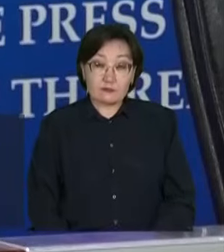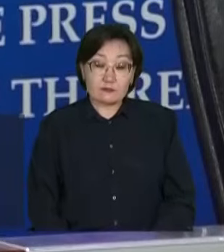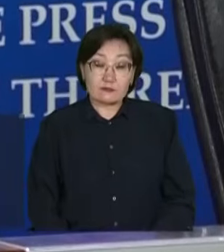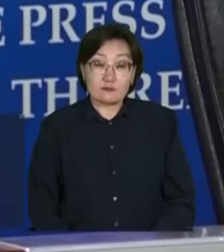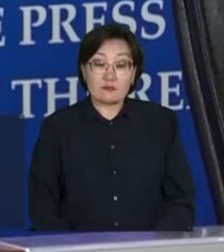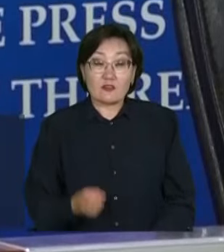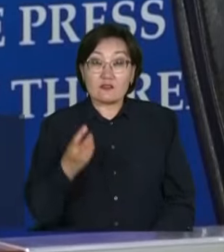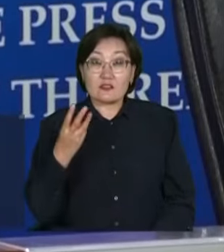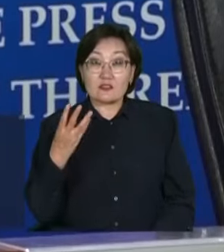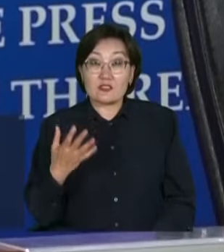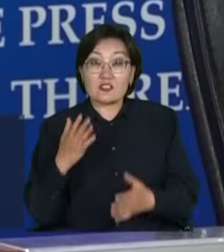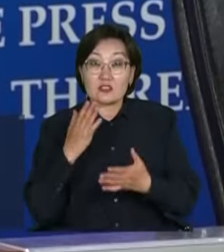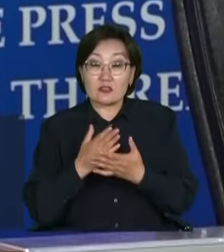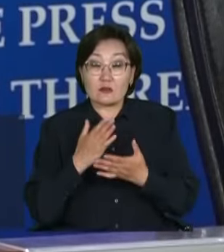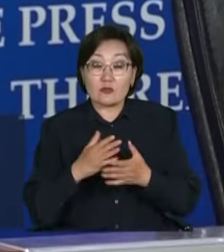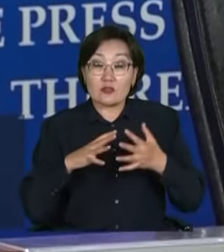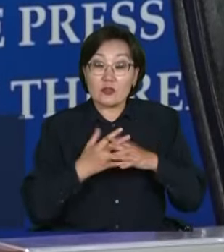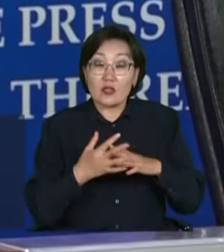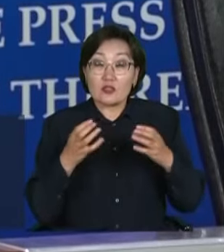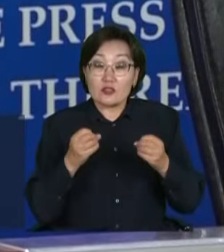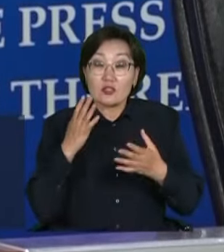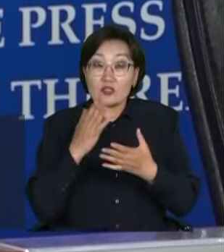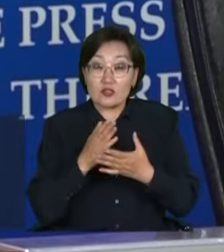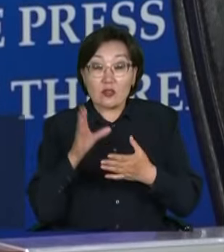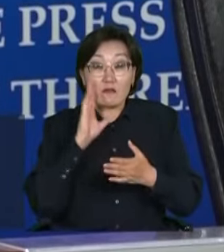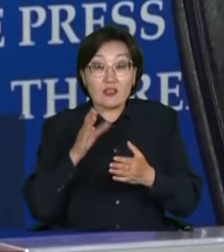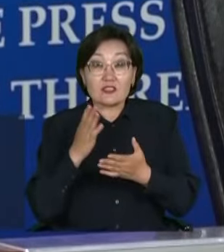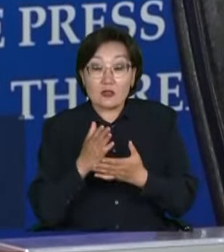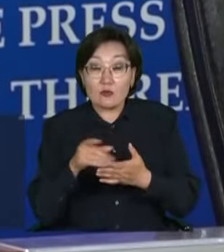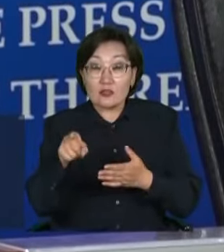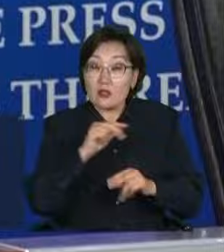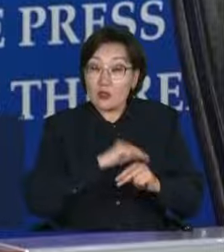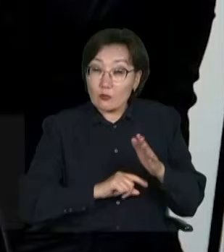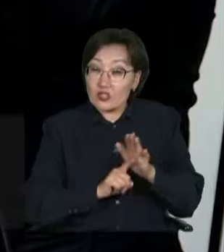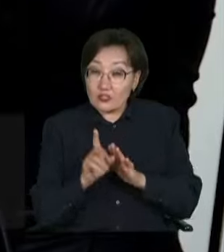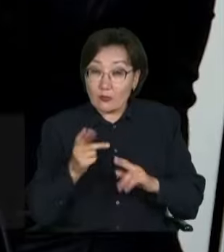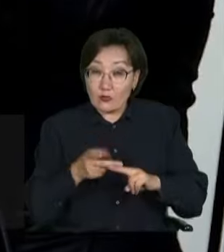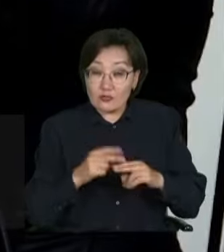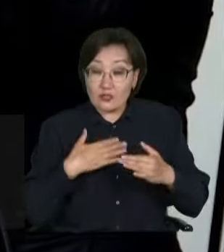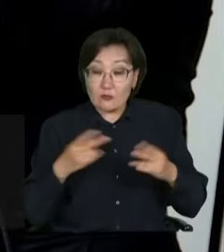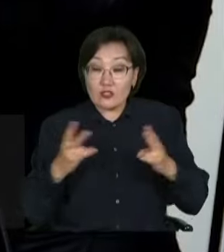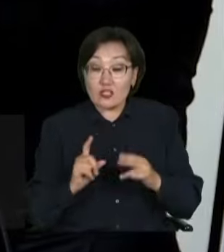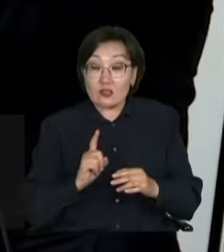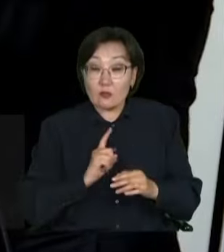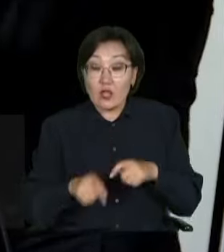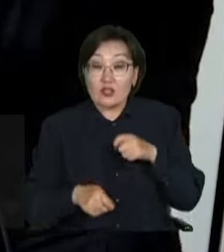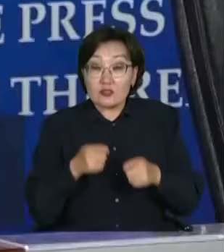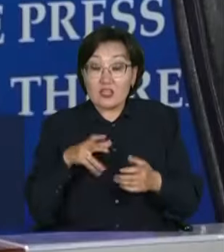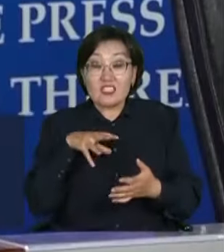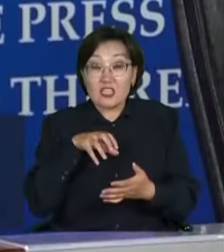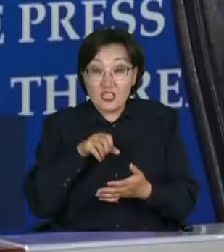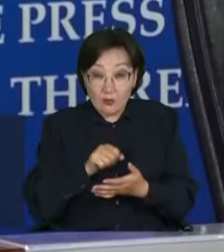В некоторых есть населенных пунктах, где еще вода не ушла, там еще работа не начата, поэтому нам надо будет подождать. Ущербом